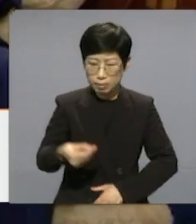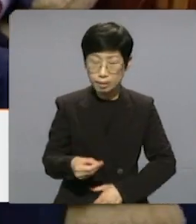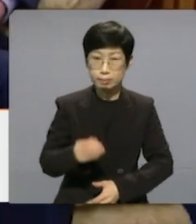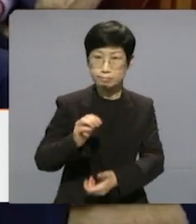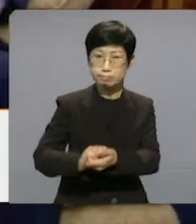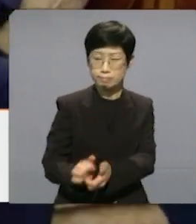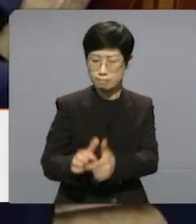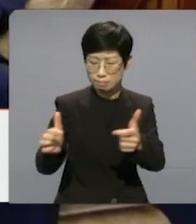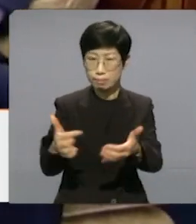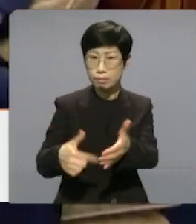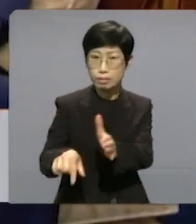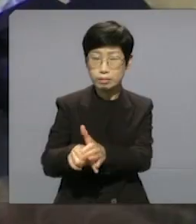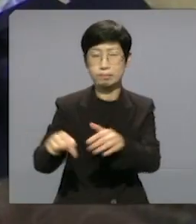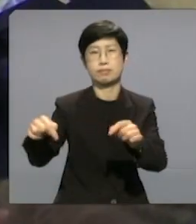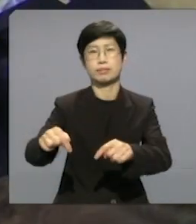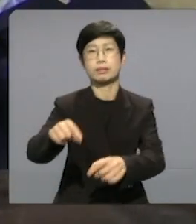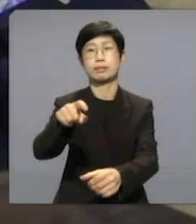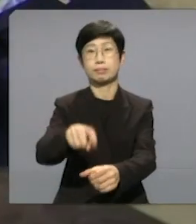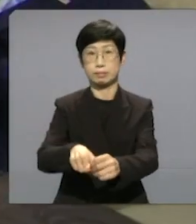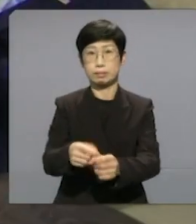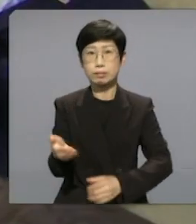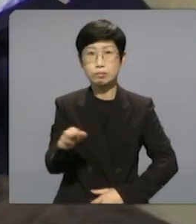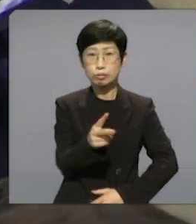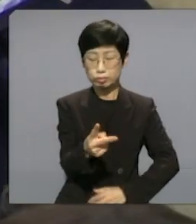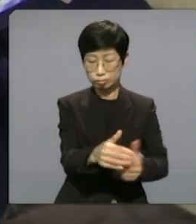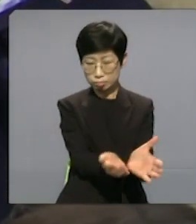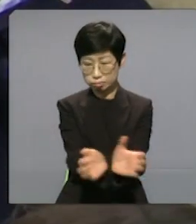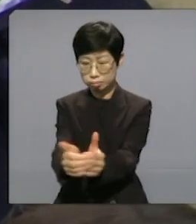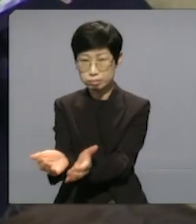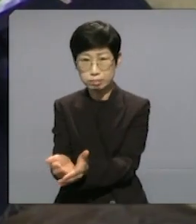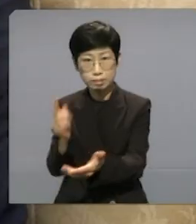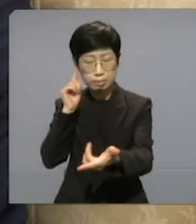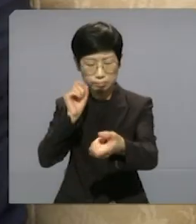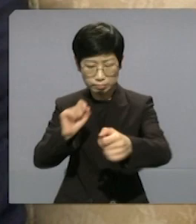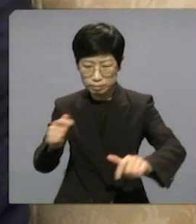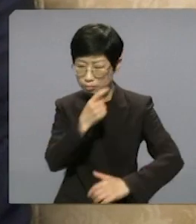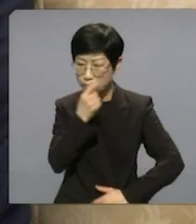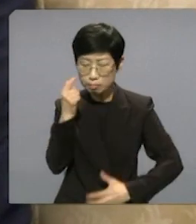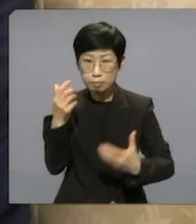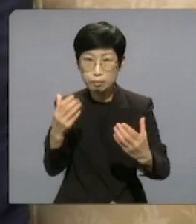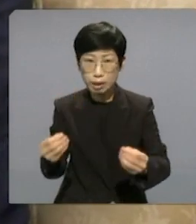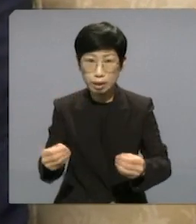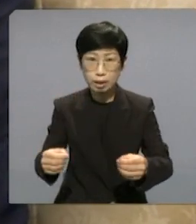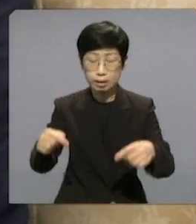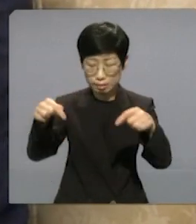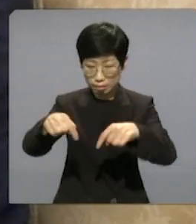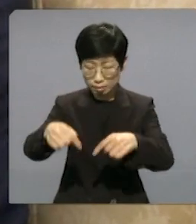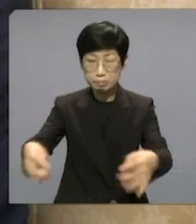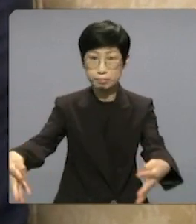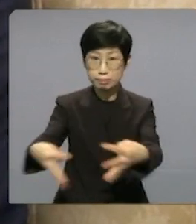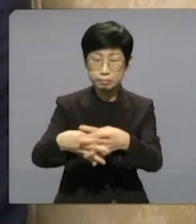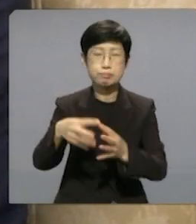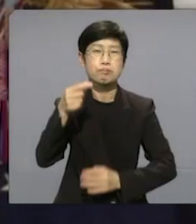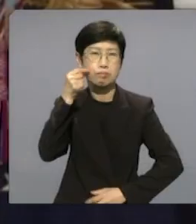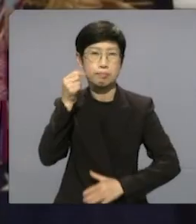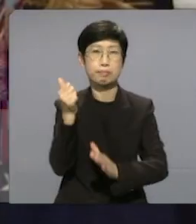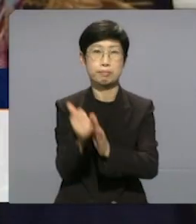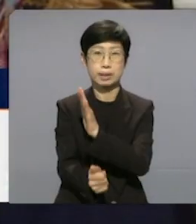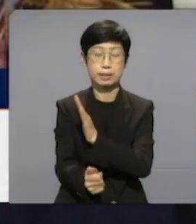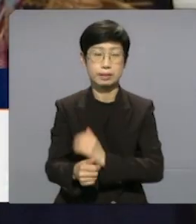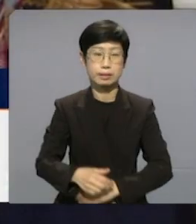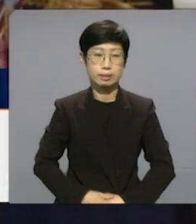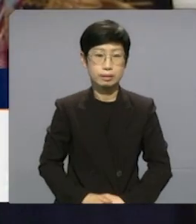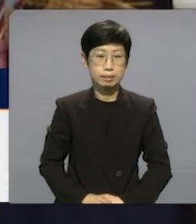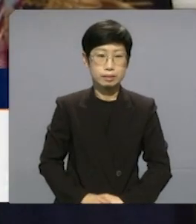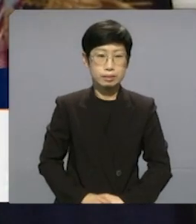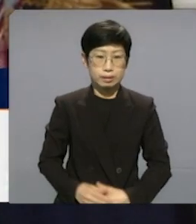협상을 위해서입니다. 하지만 양측은 서로 간의 차이만 확인한 뒤 부채 한도 협상은 결국 결렬됐습니다. Speaker